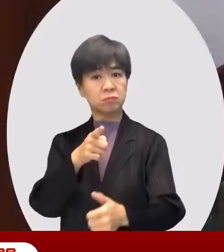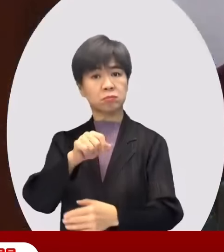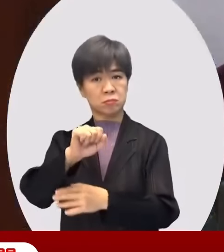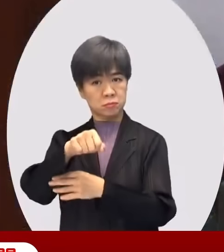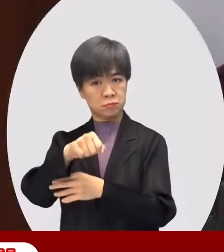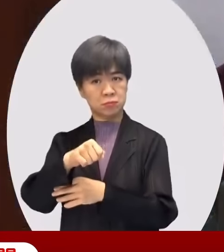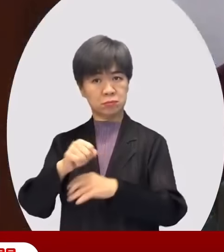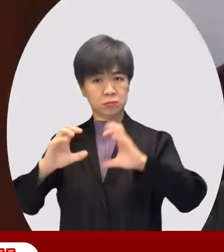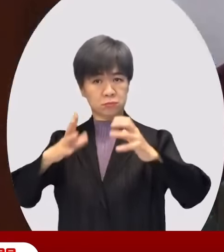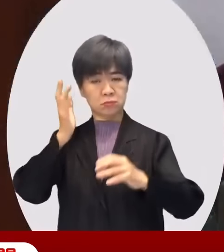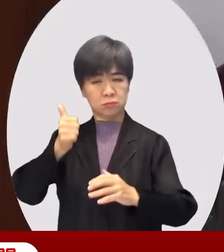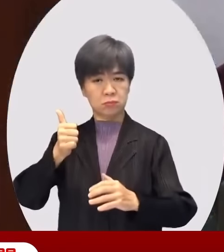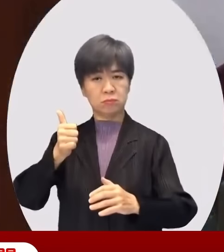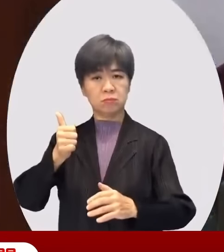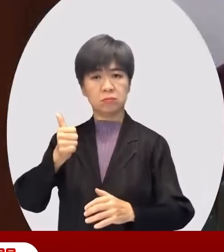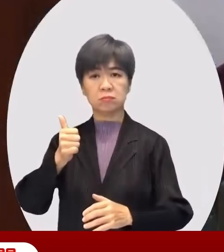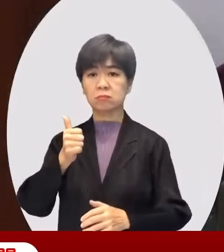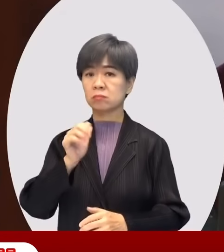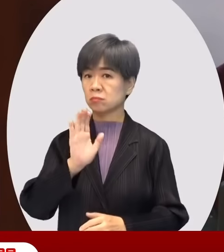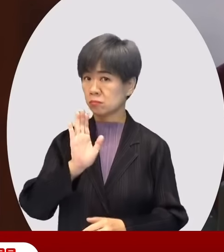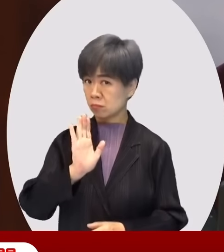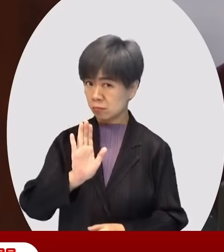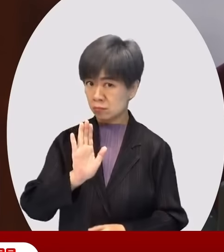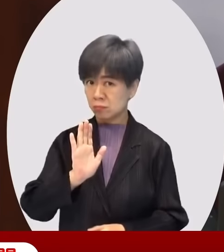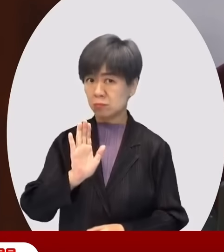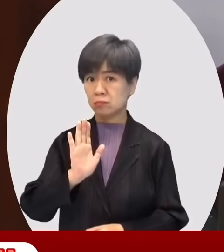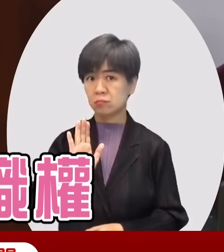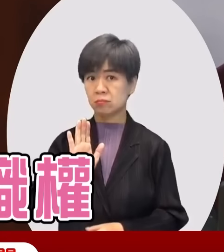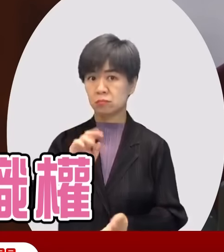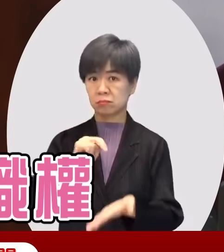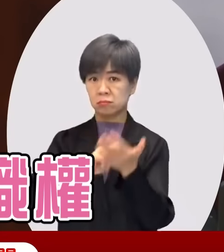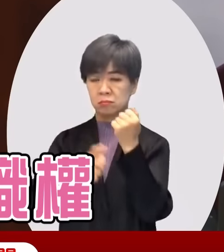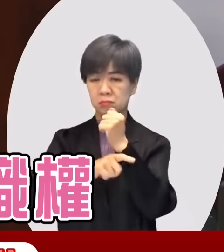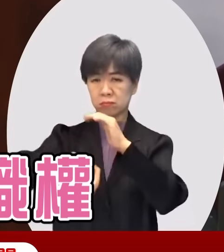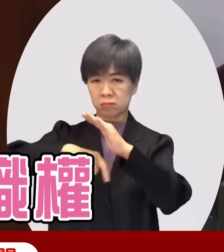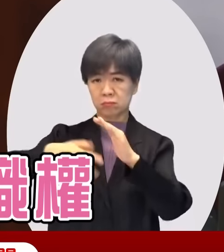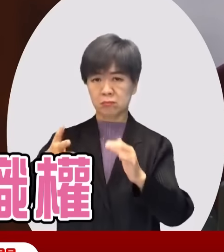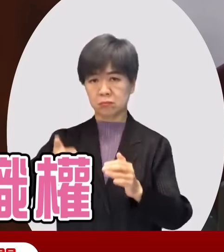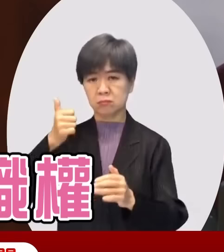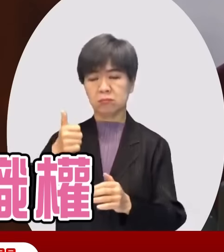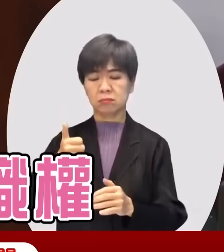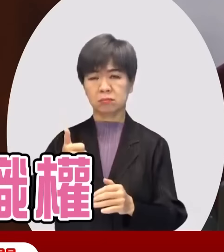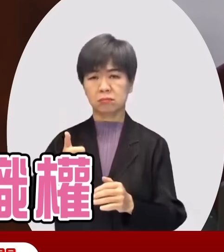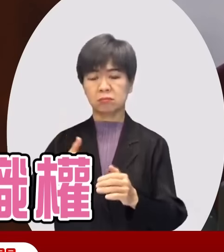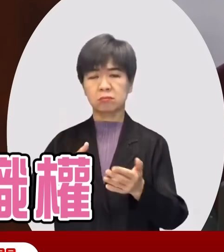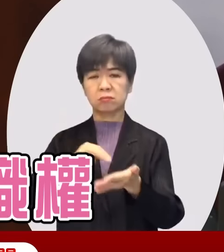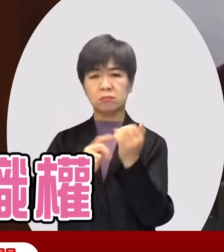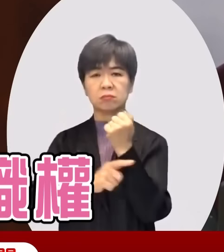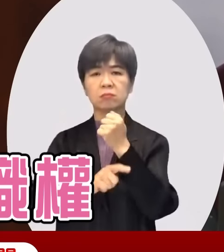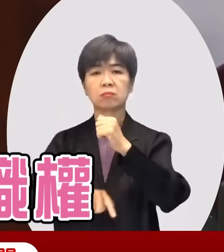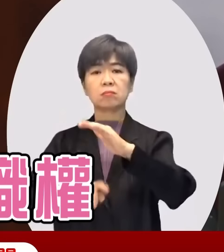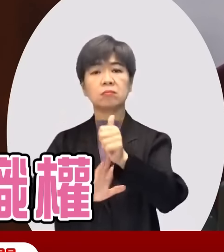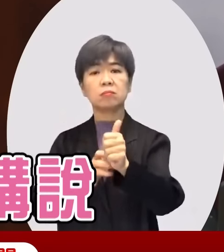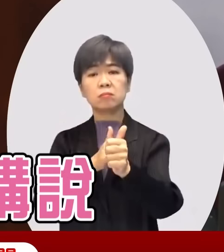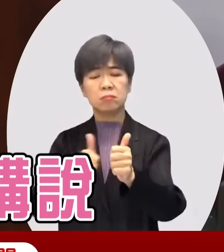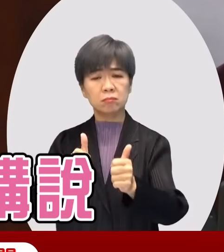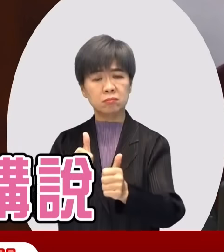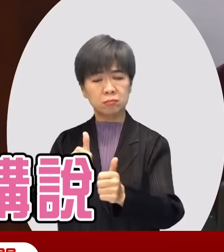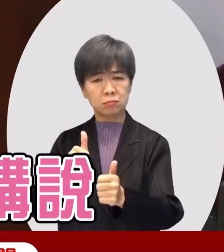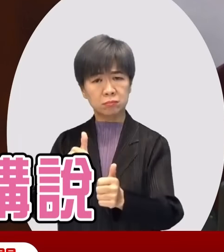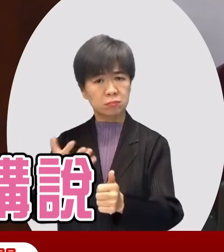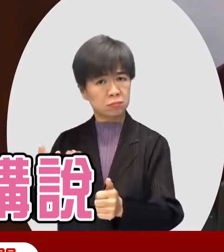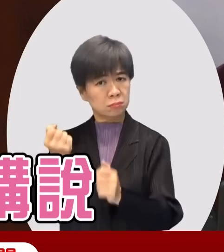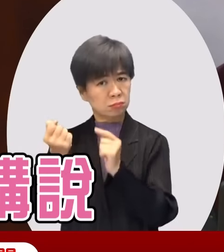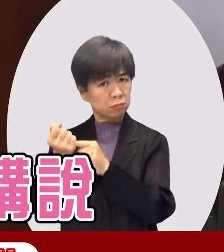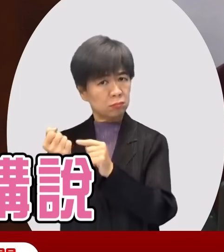认总统有行使那个立法委员执行法的职权？